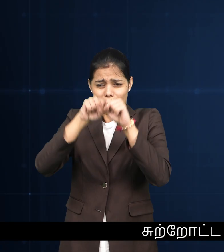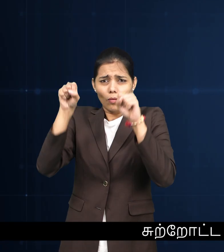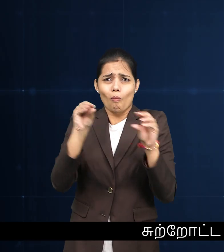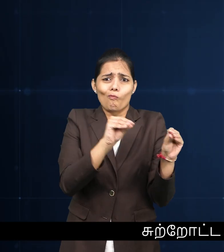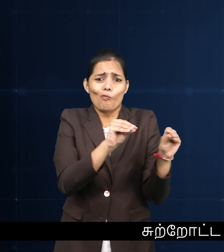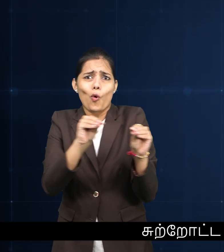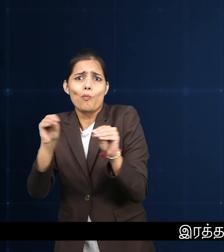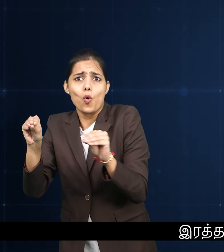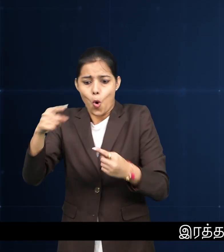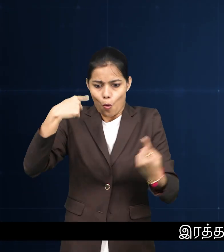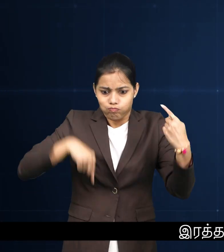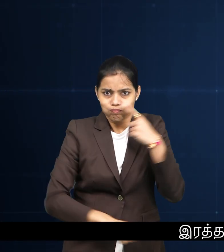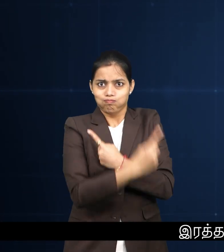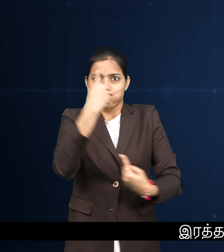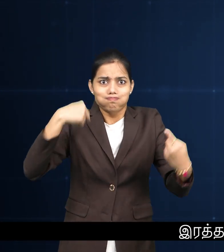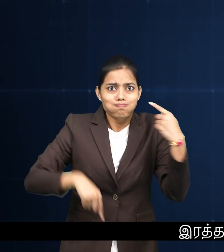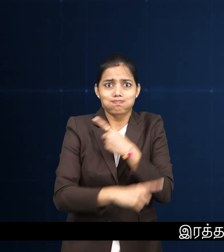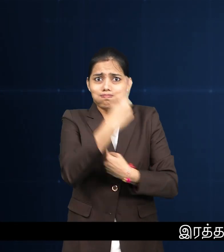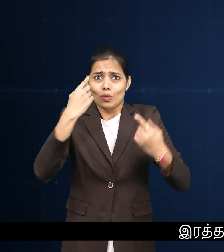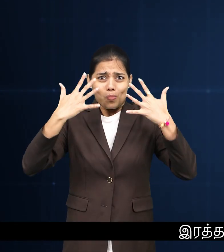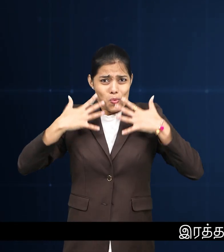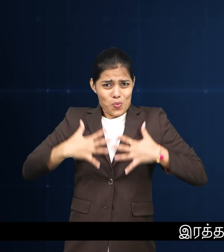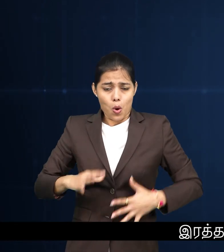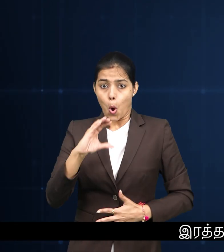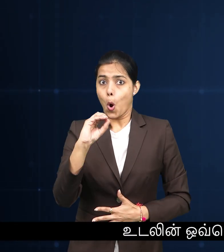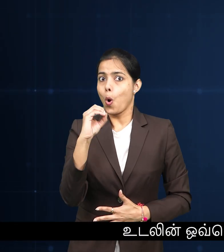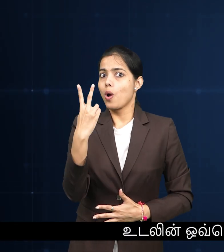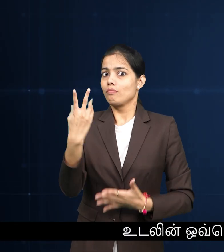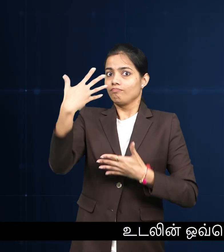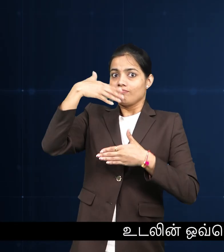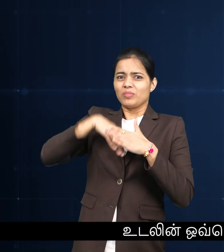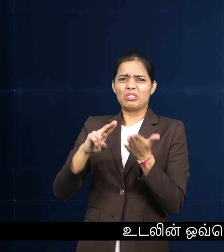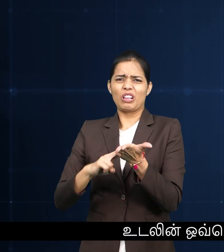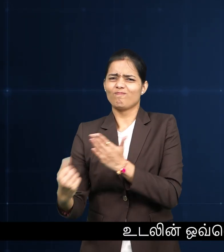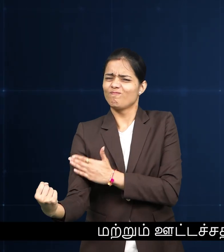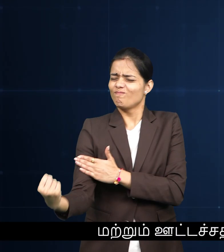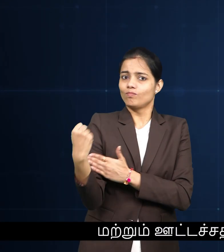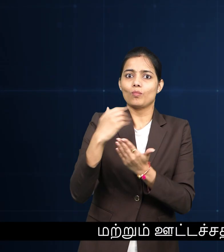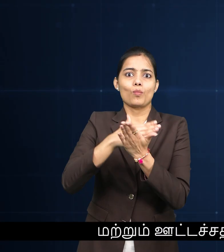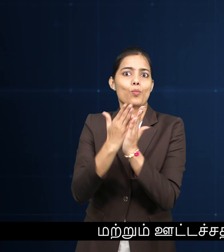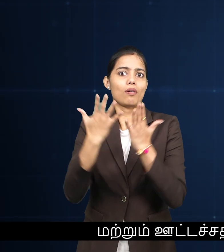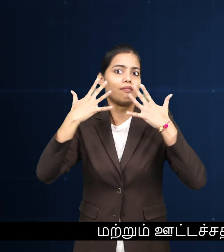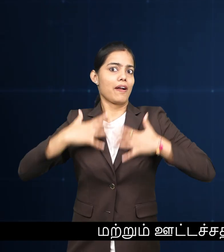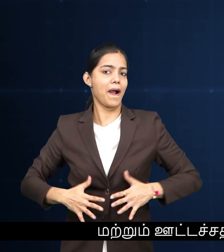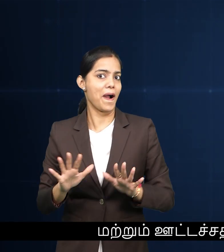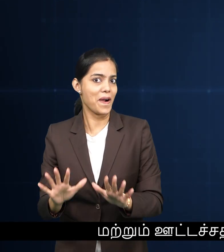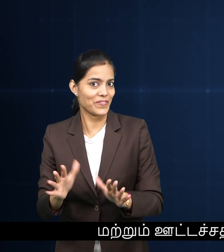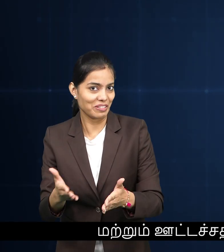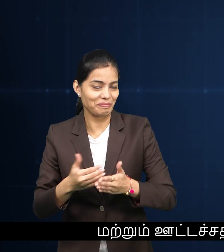சுற்றோட்ட அமைப்பு உடலை சுற்றி இரத்தத்தை நகர்த்துகிறது. உடலின் ஒவ்வொரு பகுதிக்கும் ஆக்சிஜன்